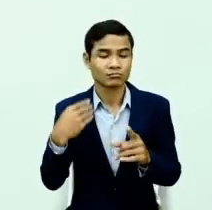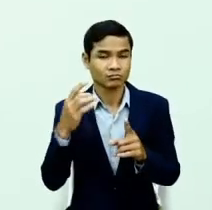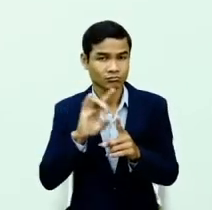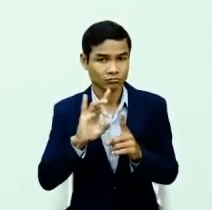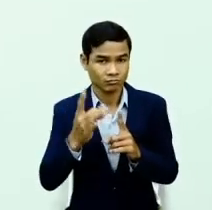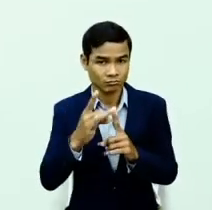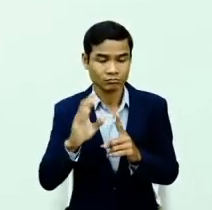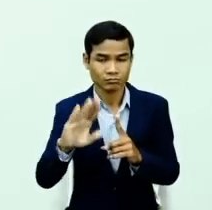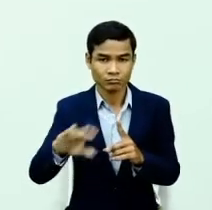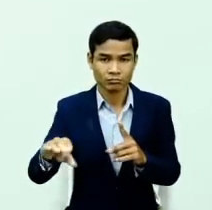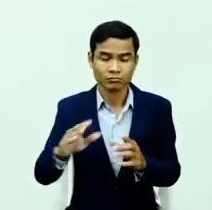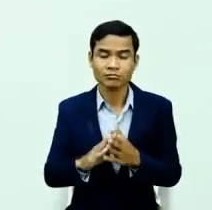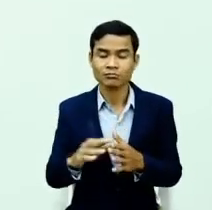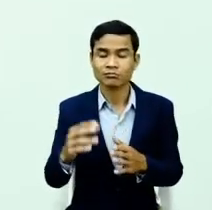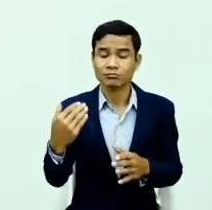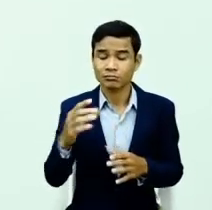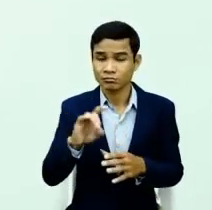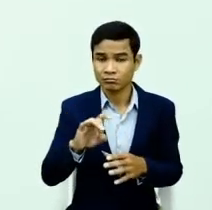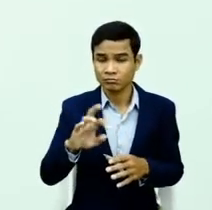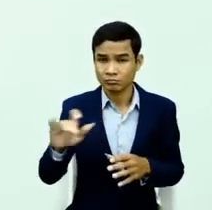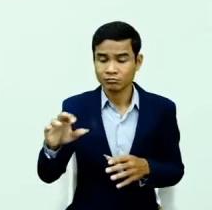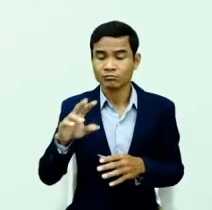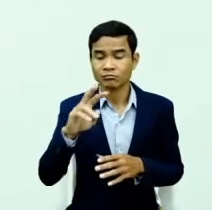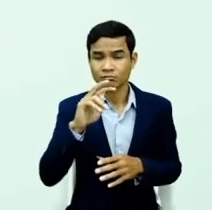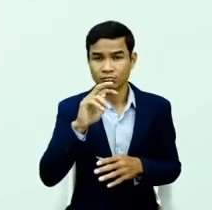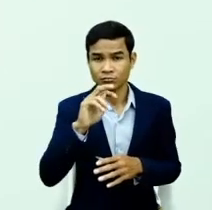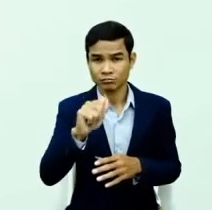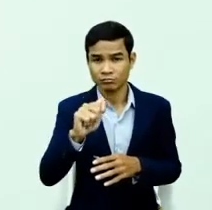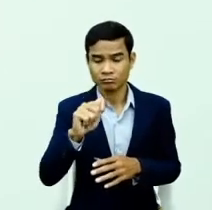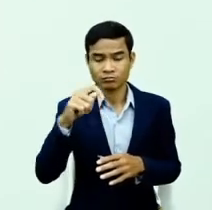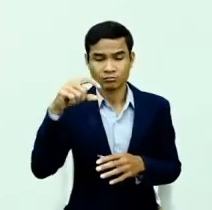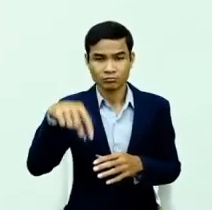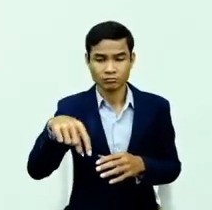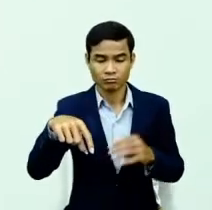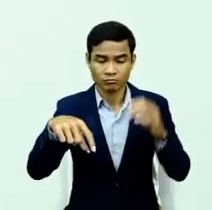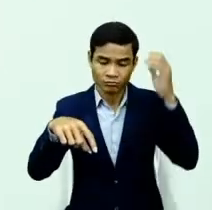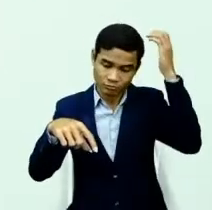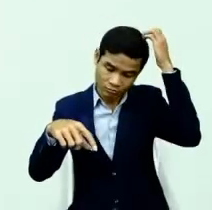bìa ba miền ạ xó rứ sạ bình tùa